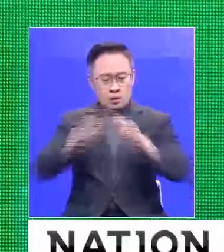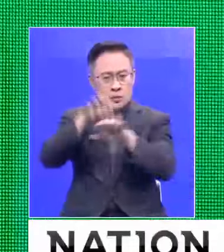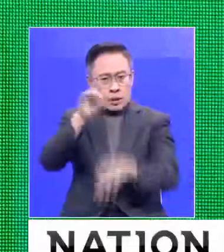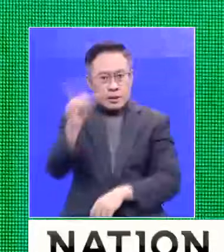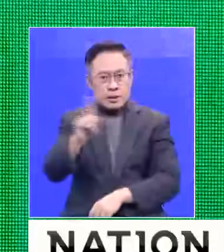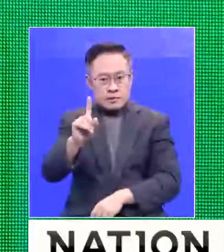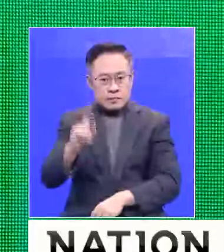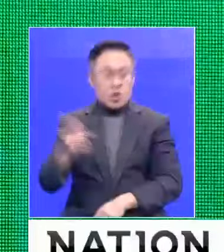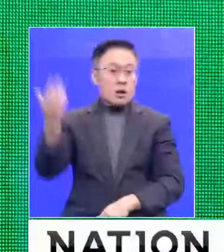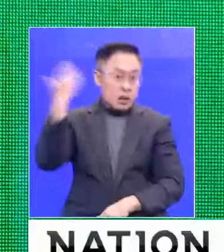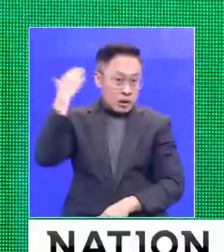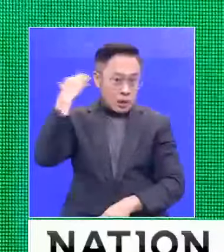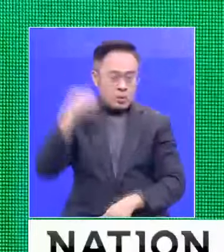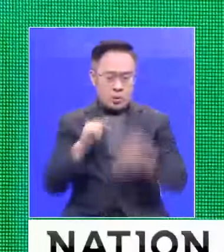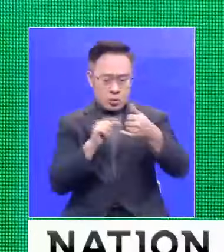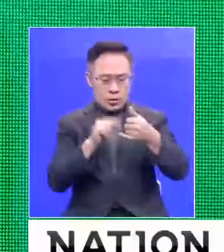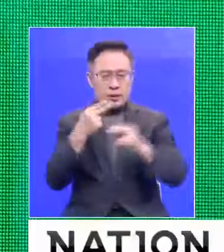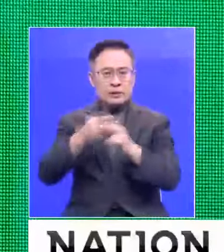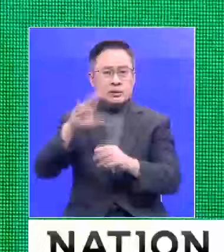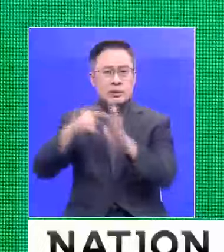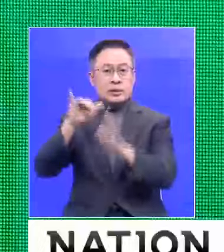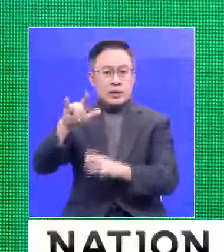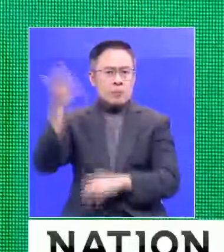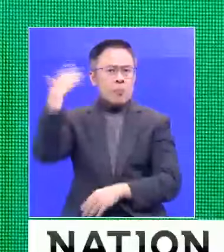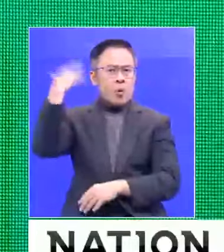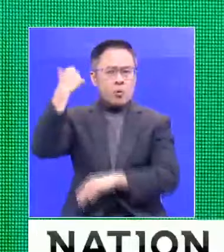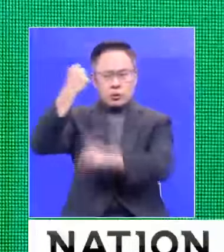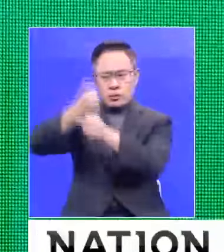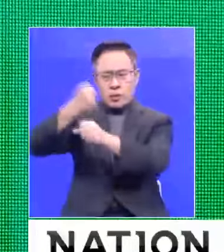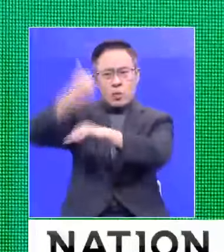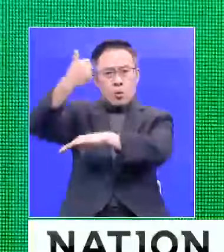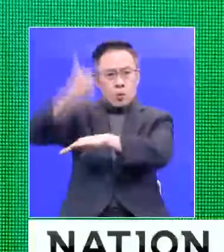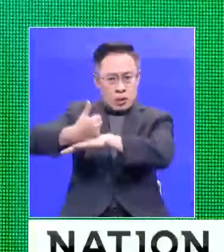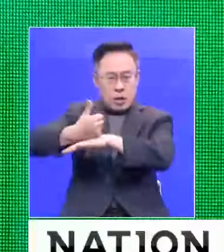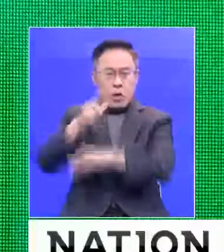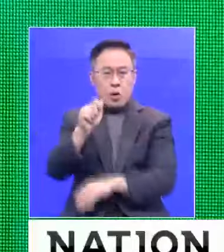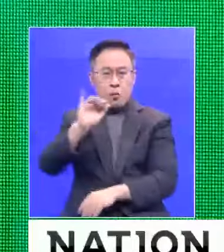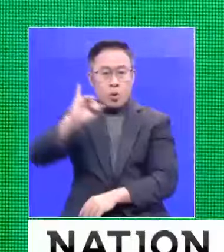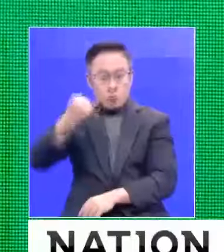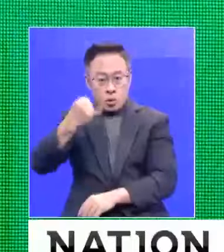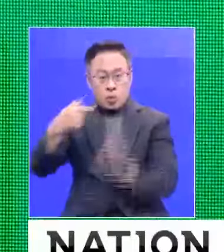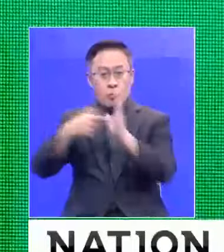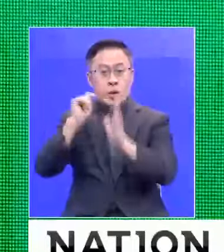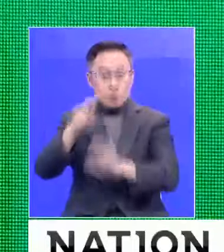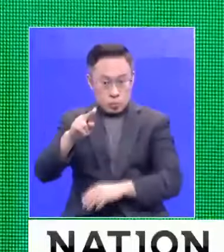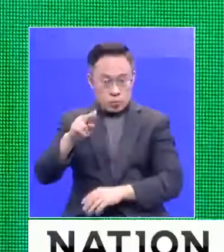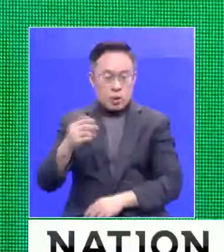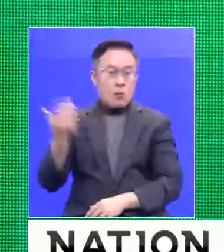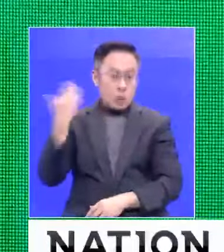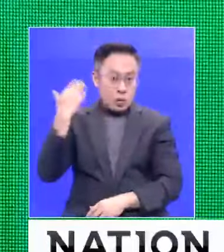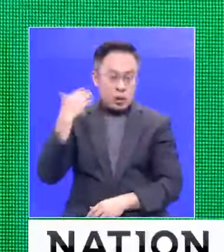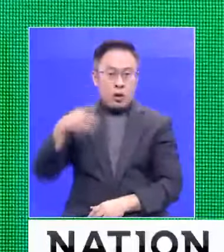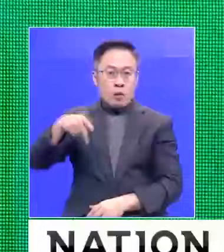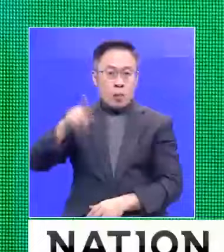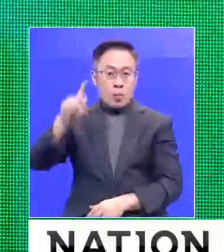คดีทุจริตและประพฤติมิชอบแล้วก็มีการรับฟ้องเอาไว้แล้วนั้นสังคมต้องเข้าใจร่วมกันก่อนว่าคุณชาญเนี่ยยังไม่ได้ถูกศาล